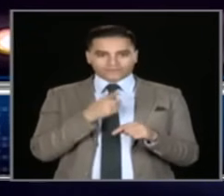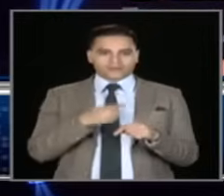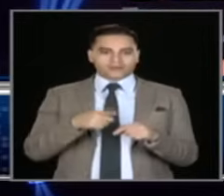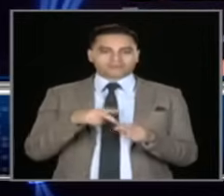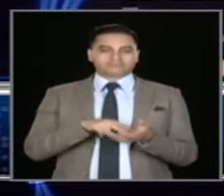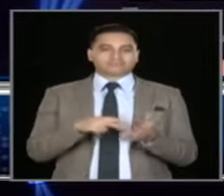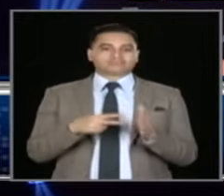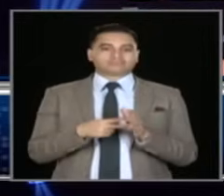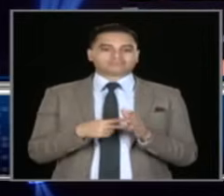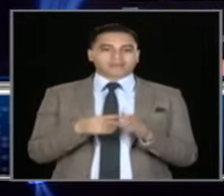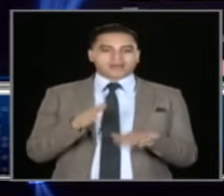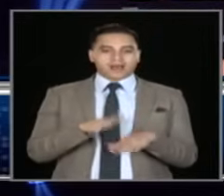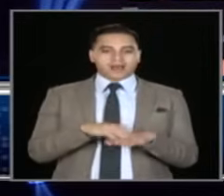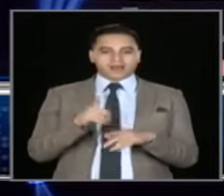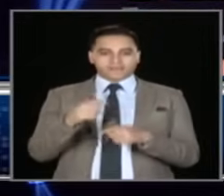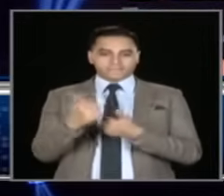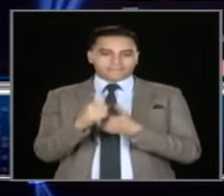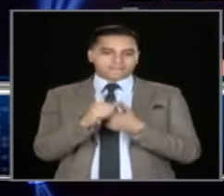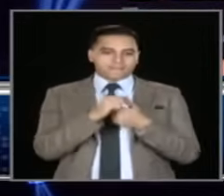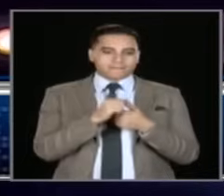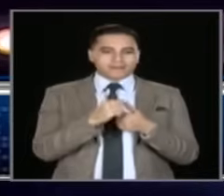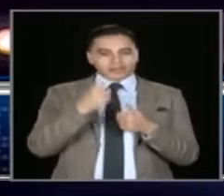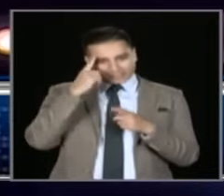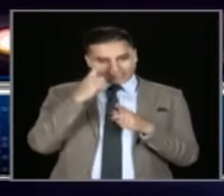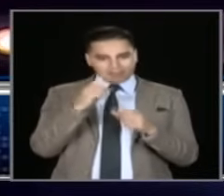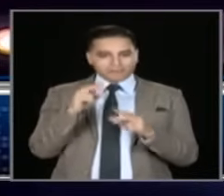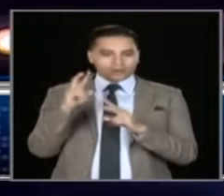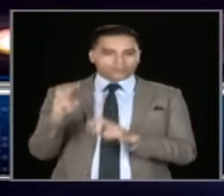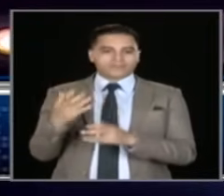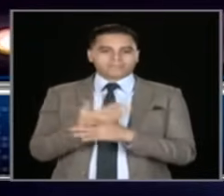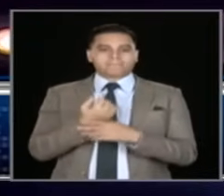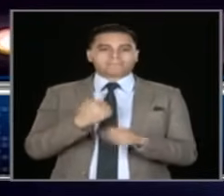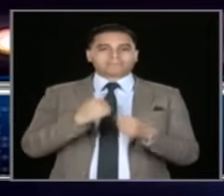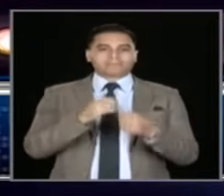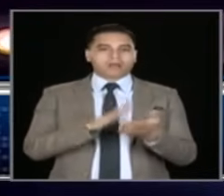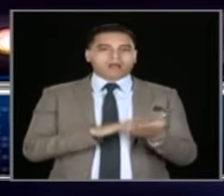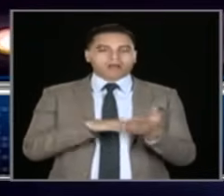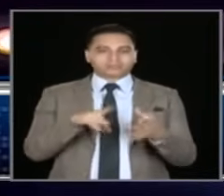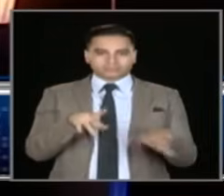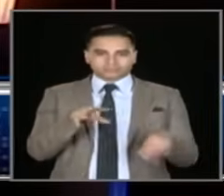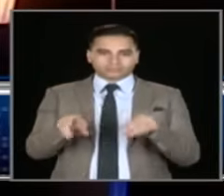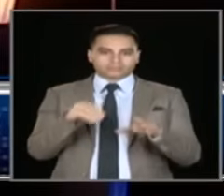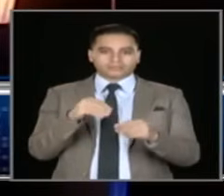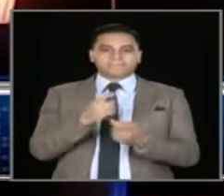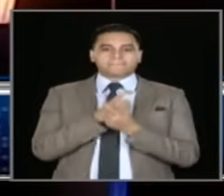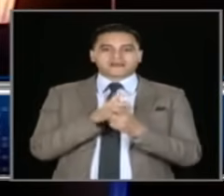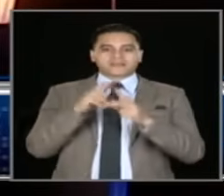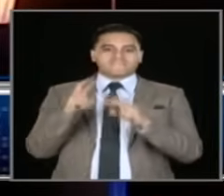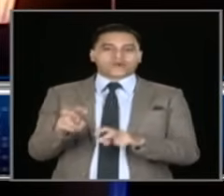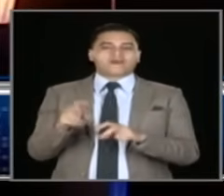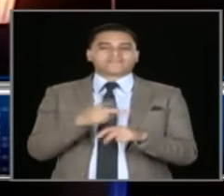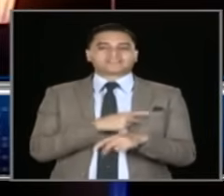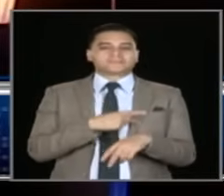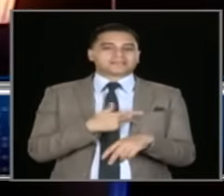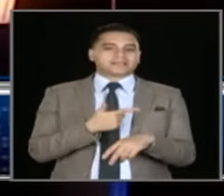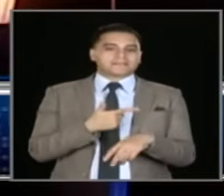في المتحف عشان يوثق الواقع اللي حصل. متحف ايه؟ هقول قبة